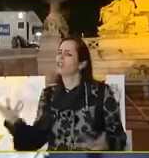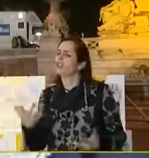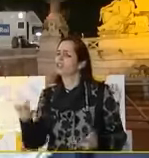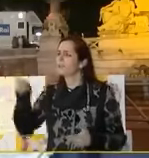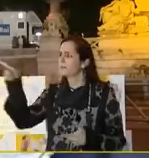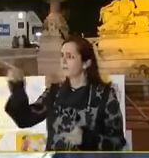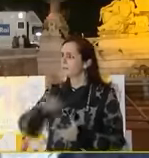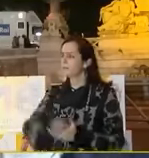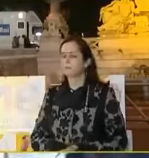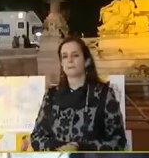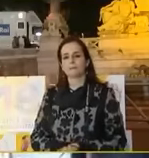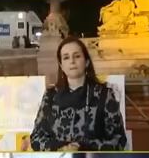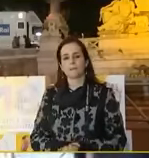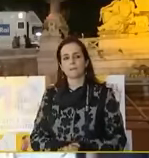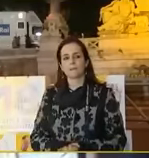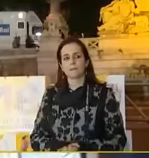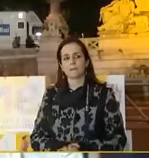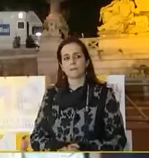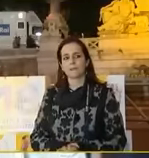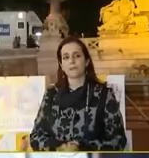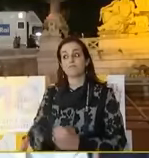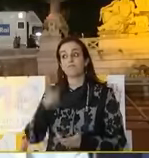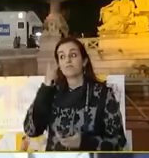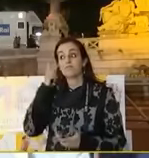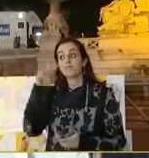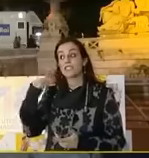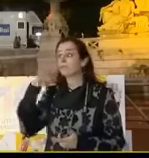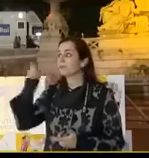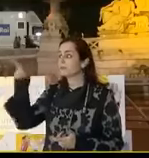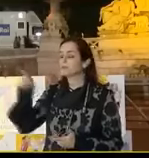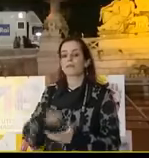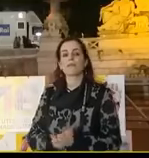Grazie per ci ha dato la speranza. Mi chiamo Nunzio Perrilla.